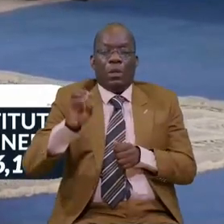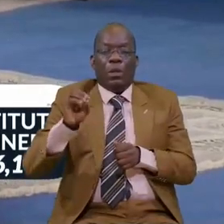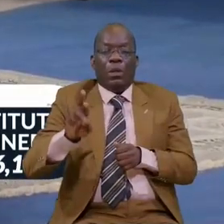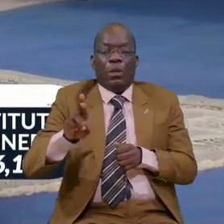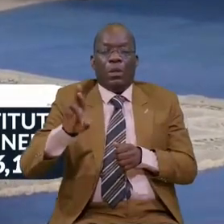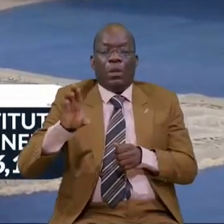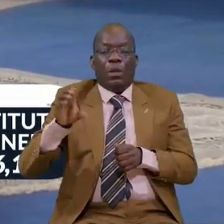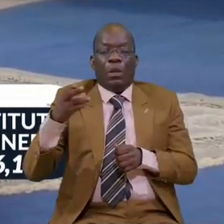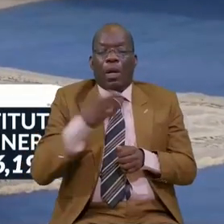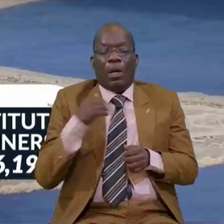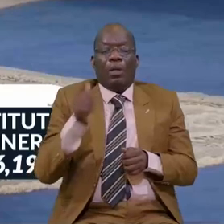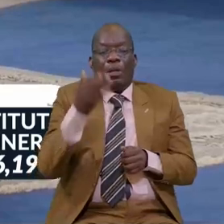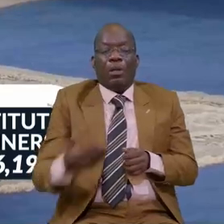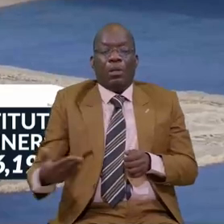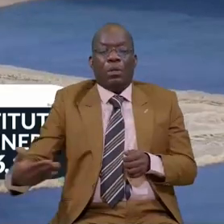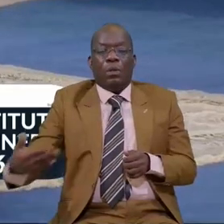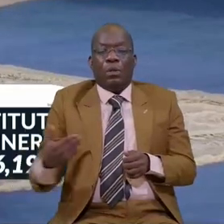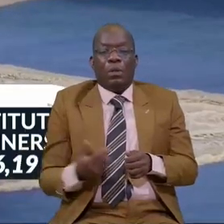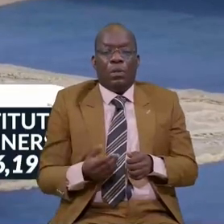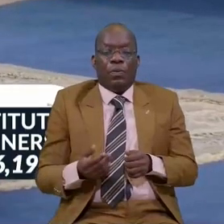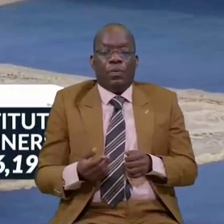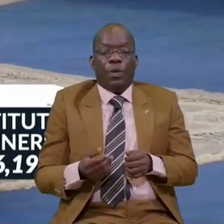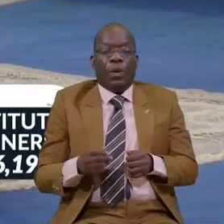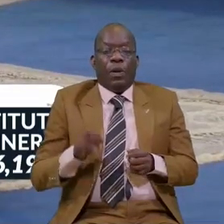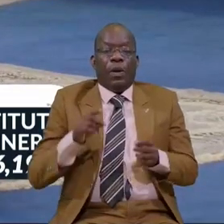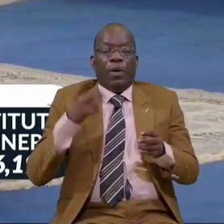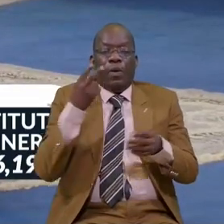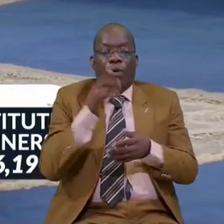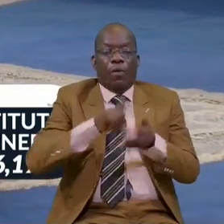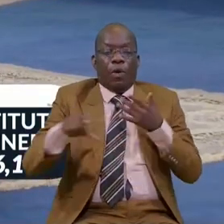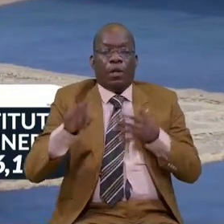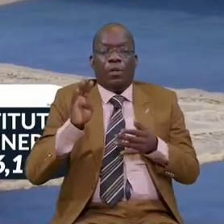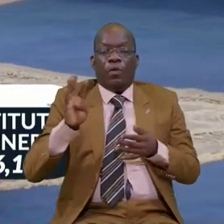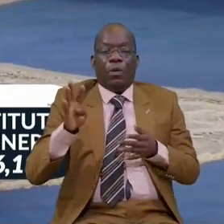vint là avec des lanternes, des flambeaux et des armes.